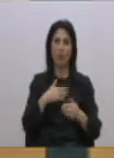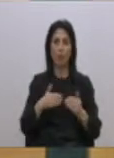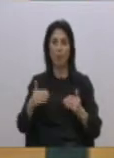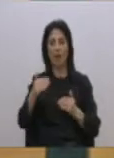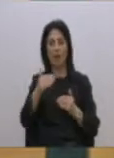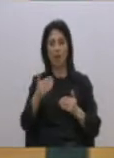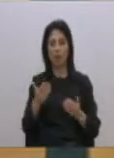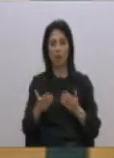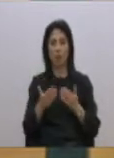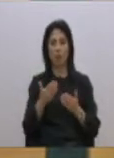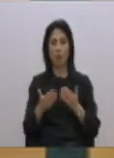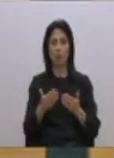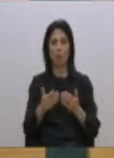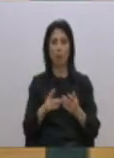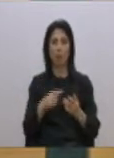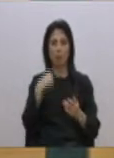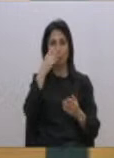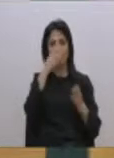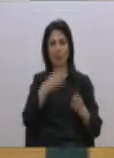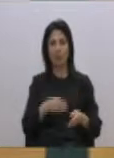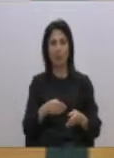თუ პირის